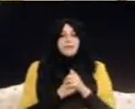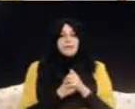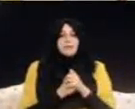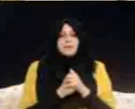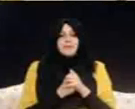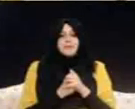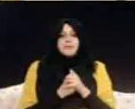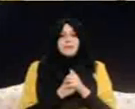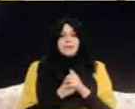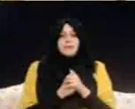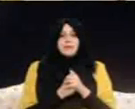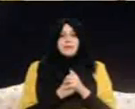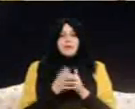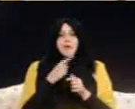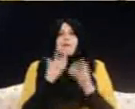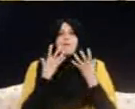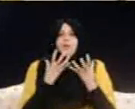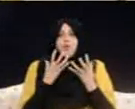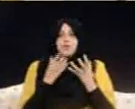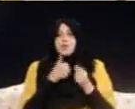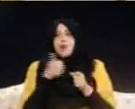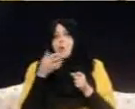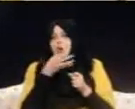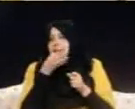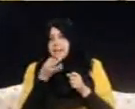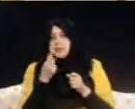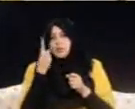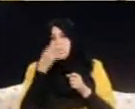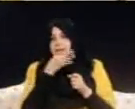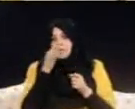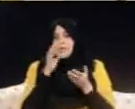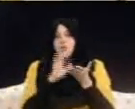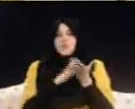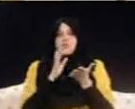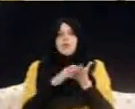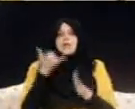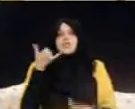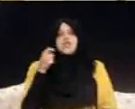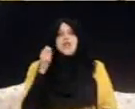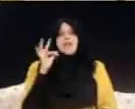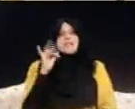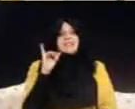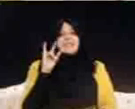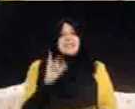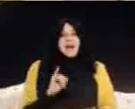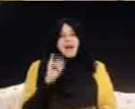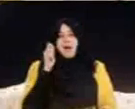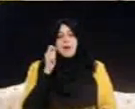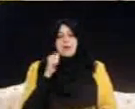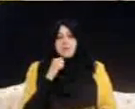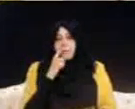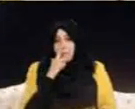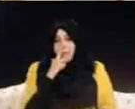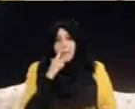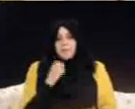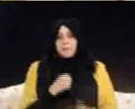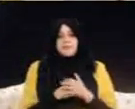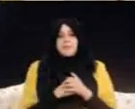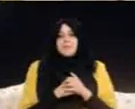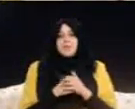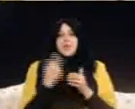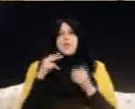يسر. فقط حبيت نقول ربي قال في سورة الجاثية في نسرع شوية معلش ربي قال في سورة الجاثية